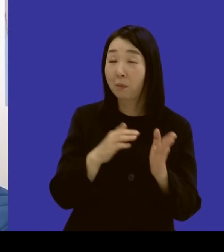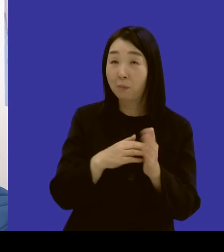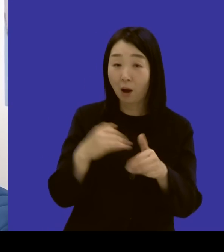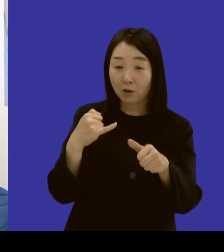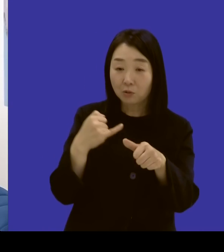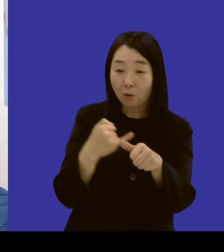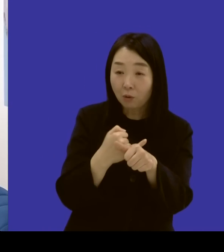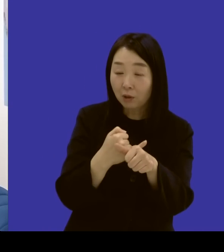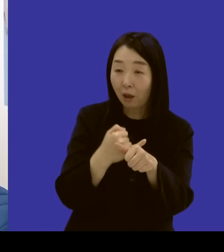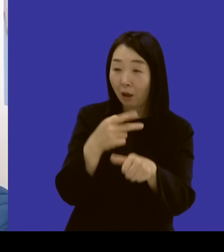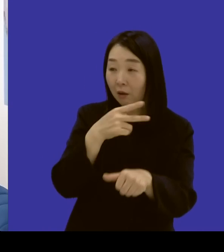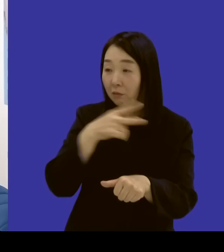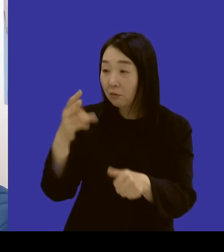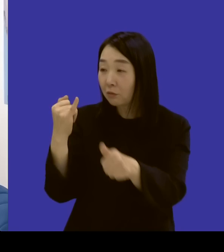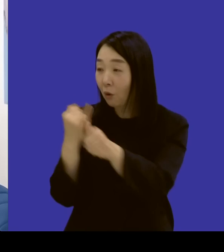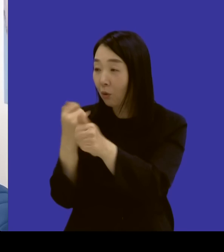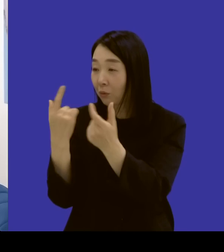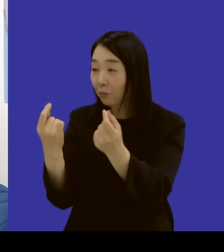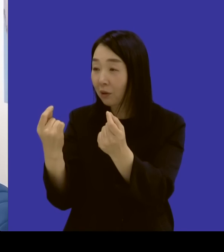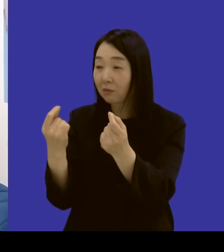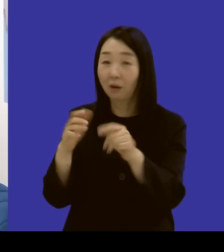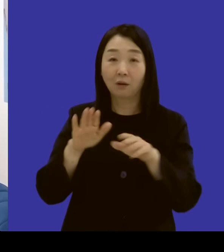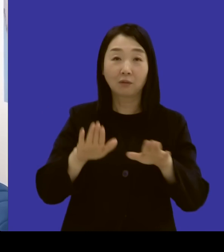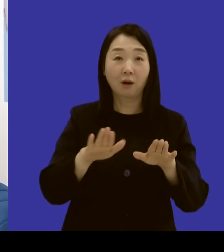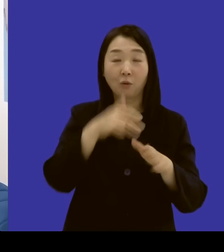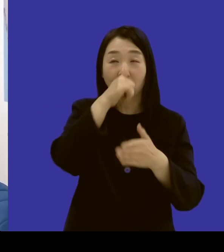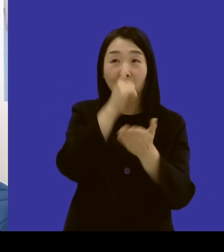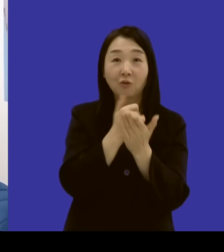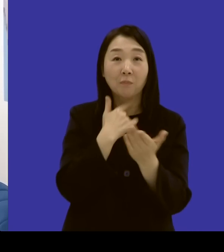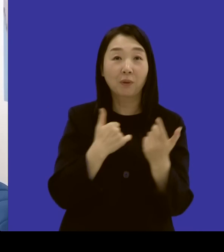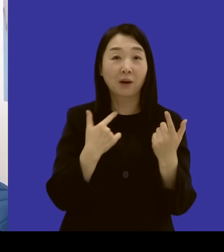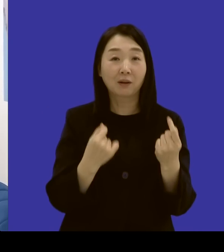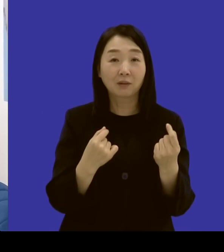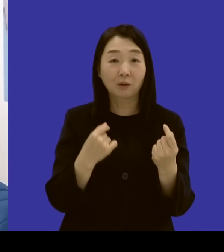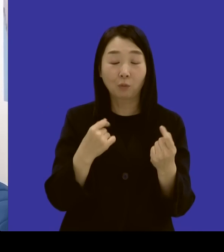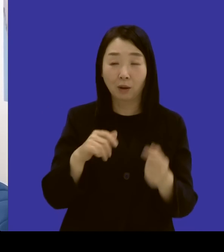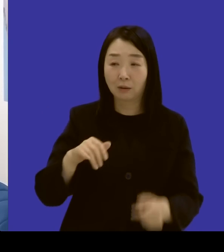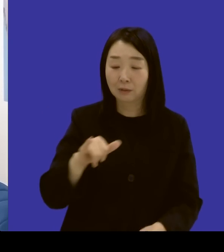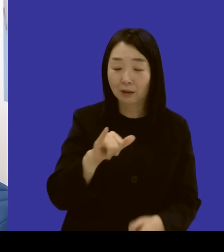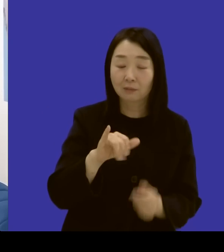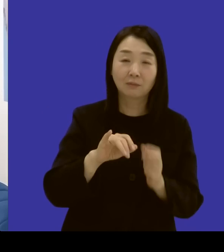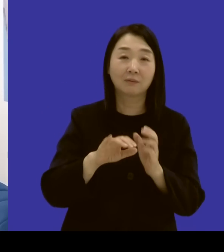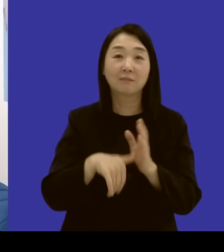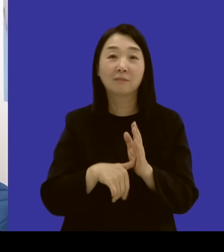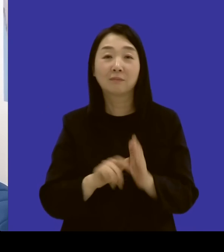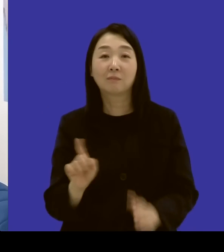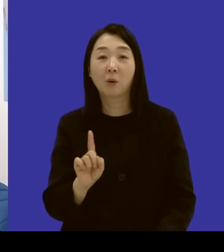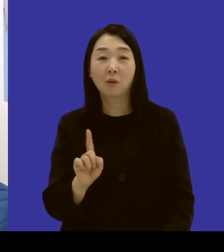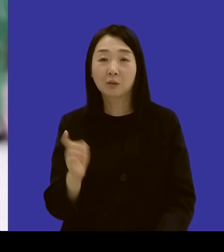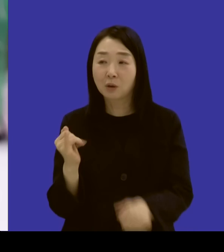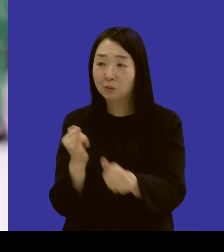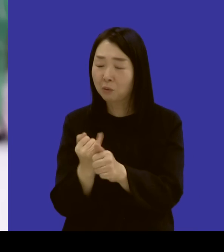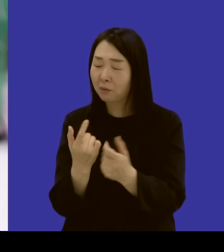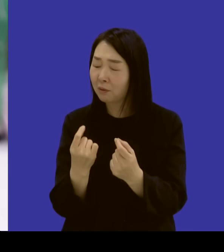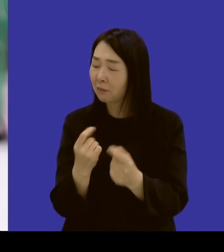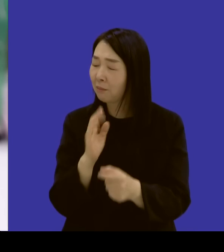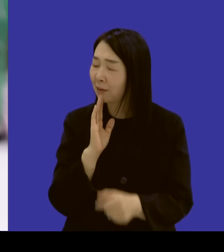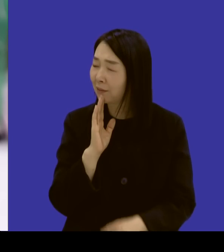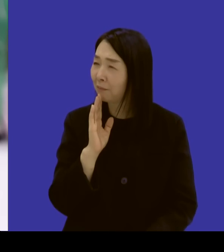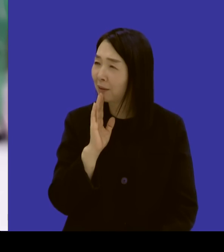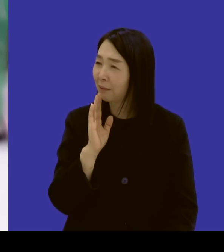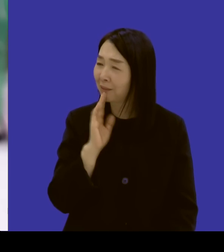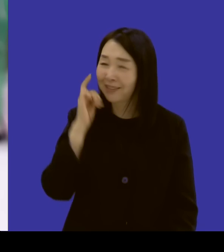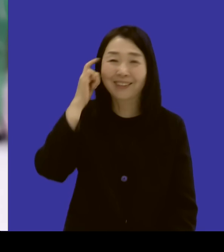결혼하는 건데 나 오늘 엄청난 죄를 지은 것 같아요. 데이트를 하면 그냥 이게 결혼을 가야 되는